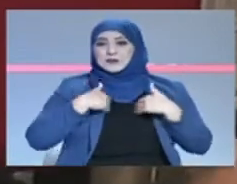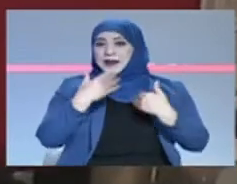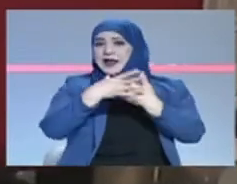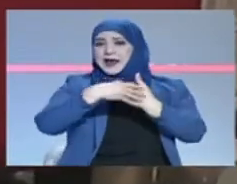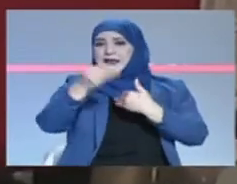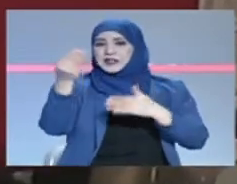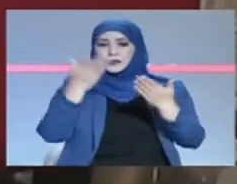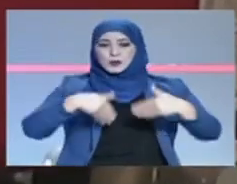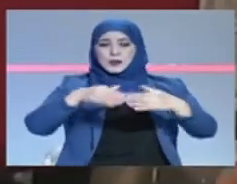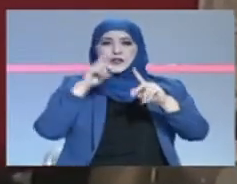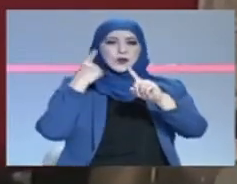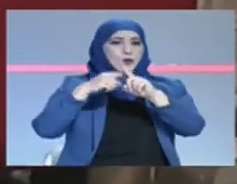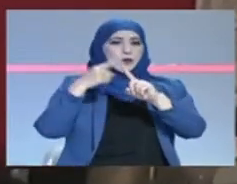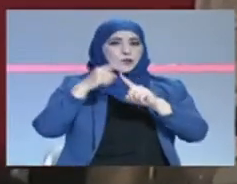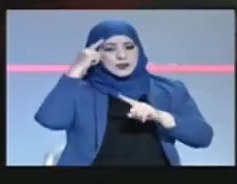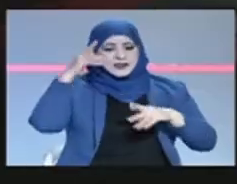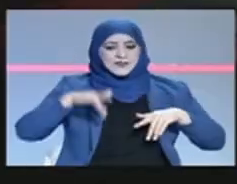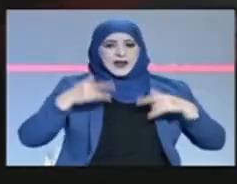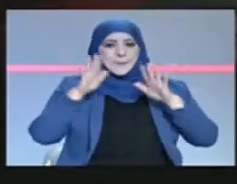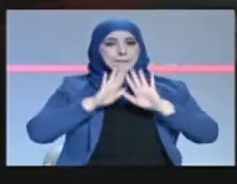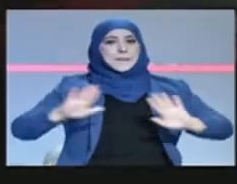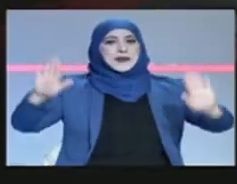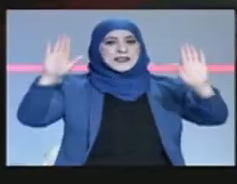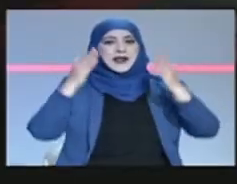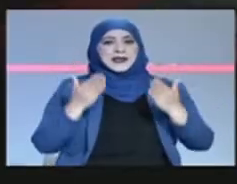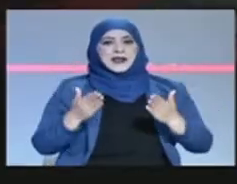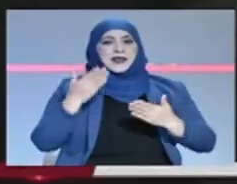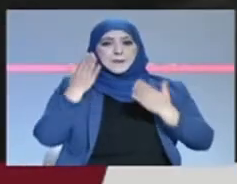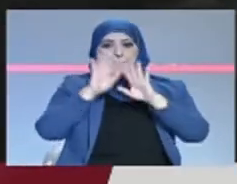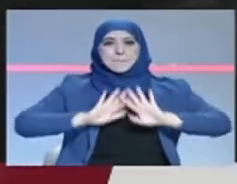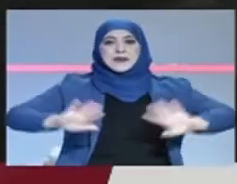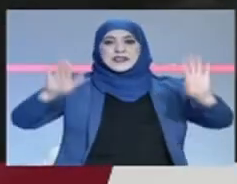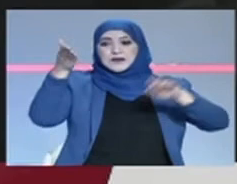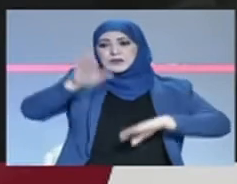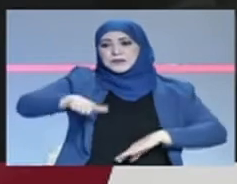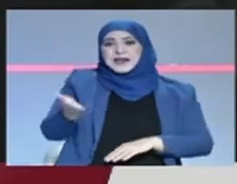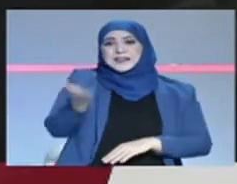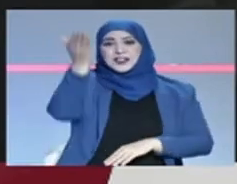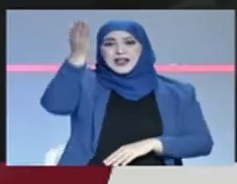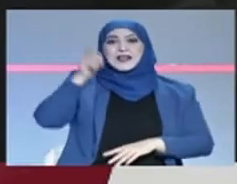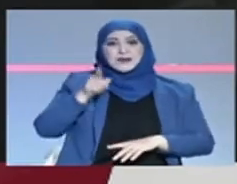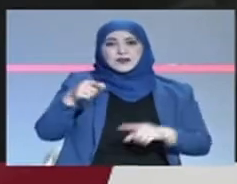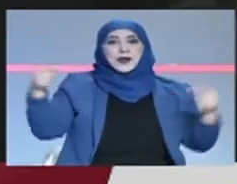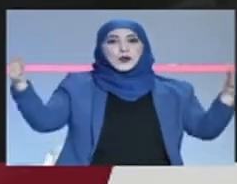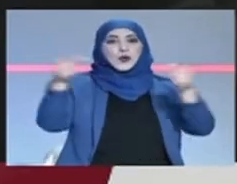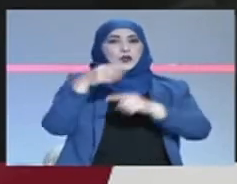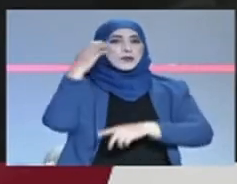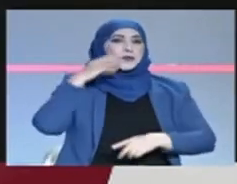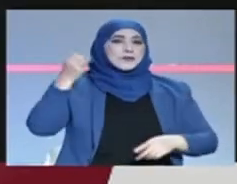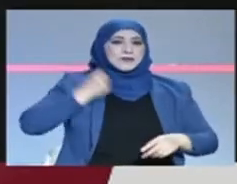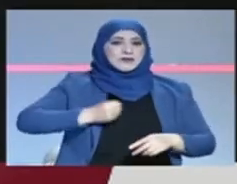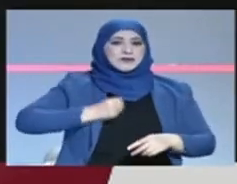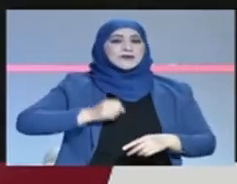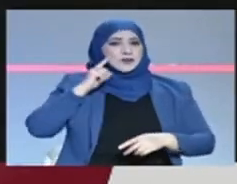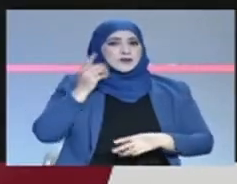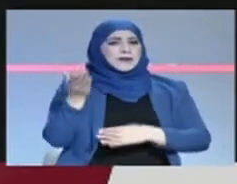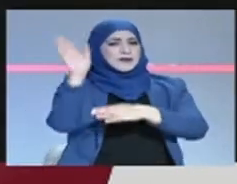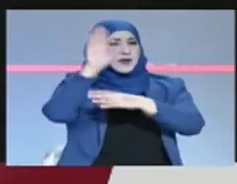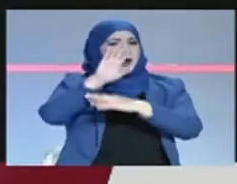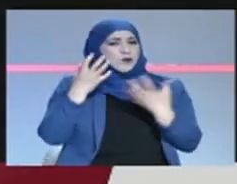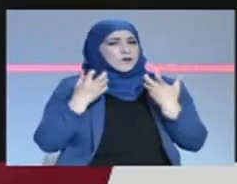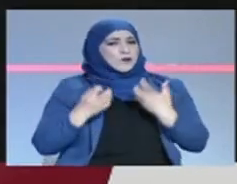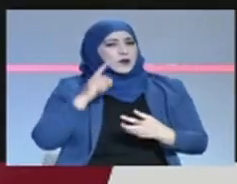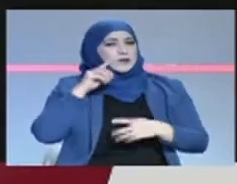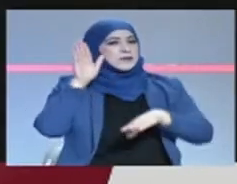بصورة إيجابية عن المسرحية الحلوة هذه. مسرحية الشهيد التي تشبه التطرف الديني بالفيروس أراد من خلالها فاضل